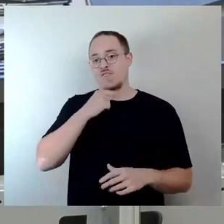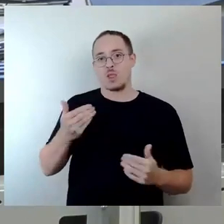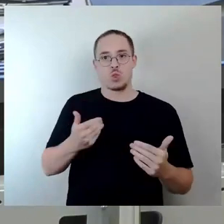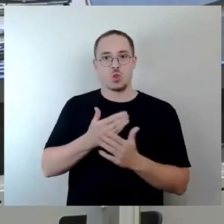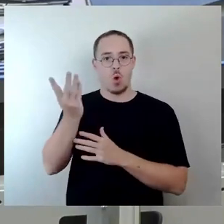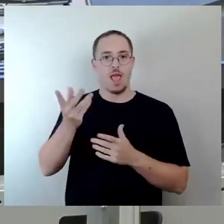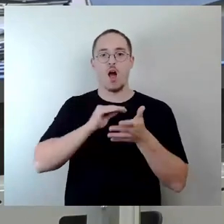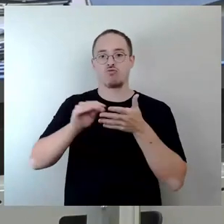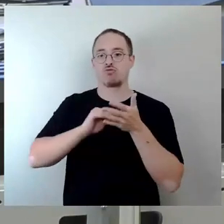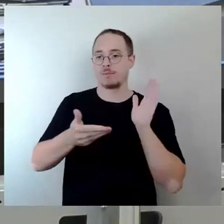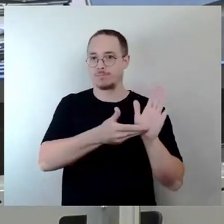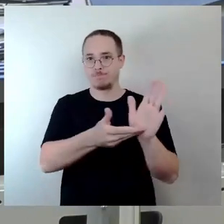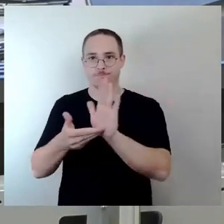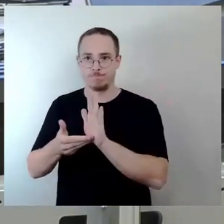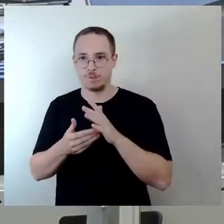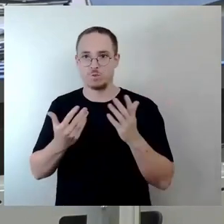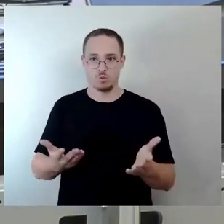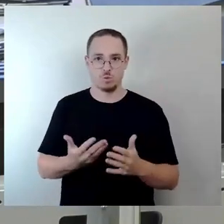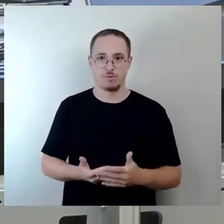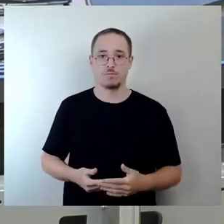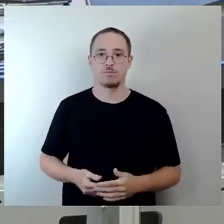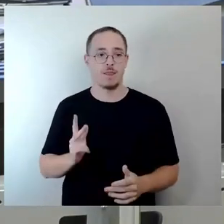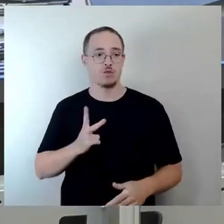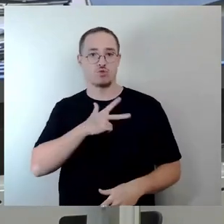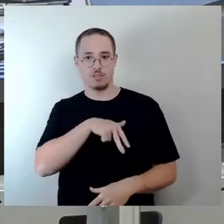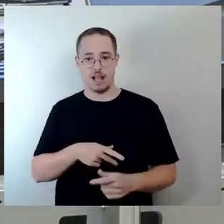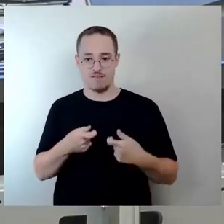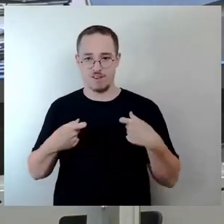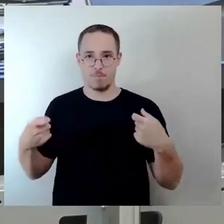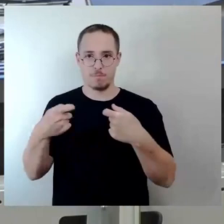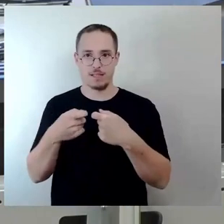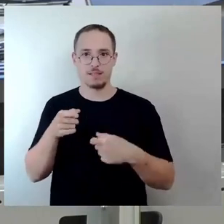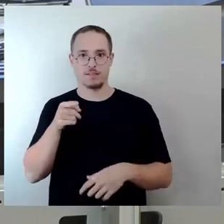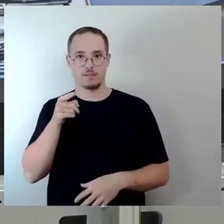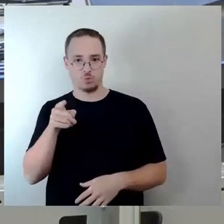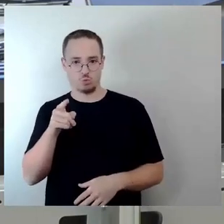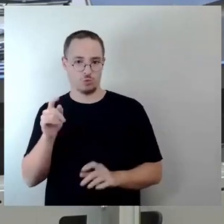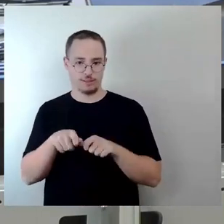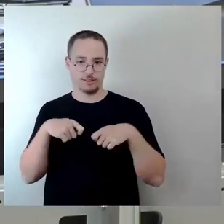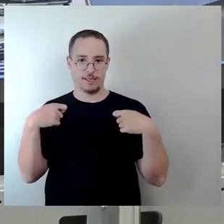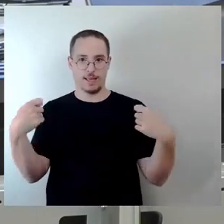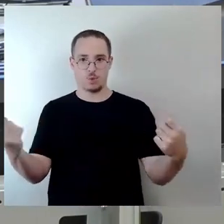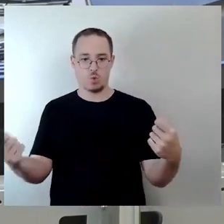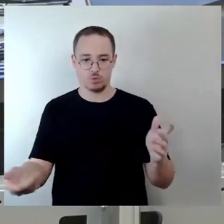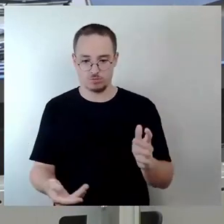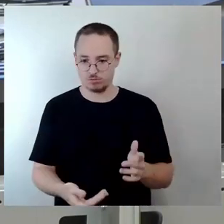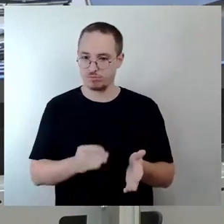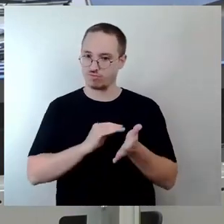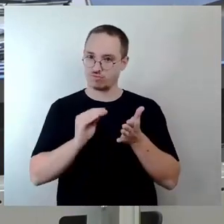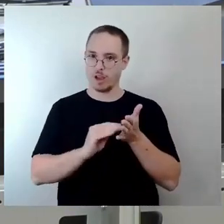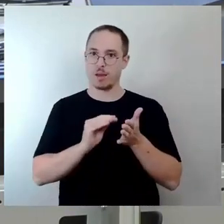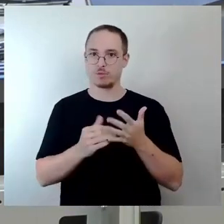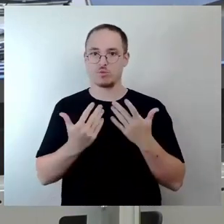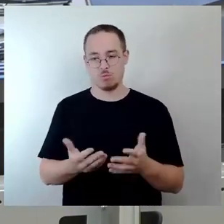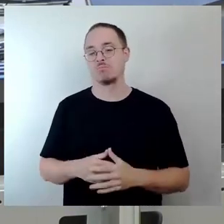maßgeblichen Sozialverbände hat dann diese Einwände aktuell in der Zeitung gebracht. Und damit sollte man sich schon